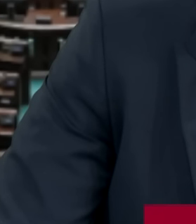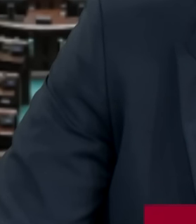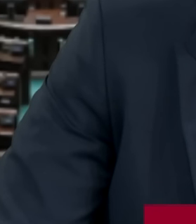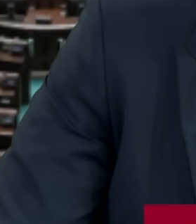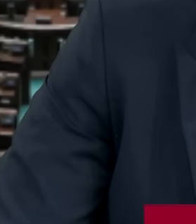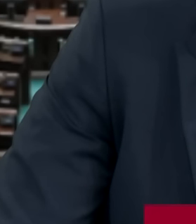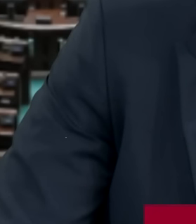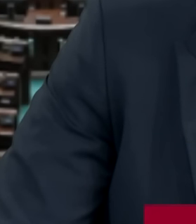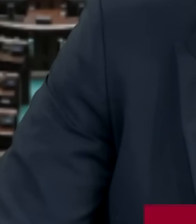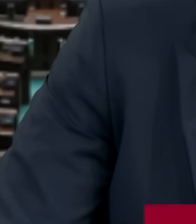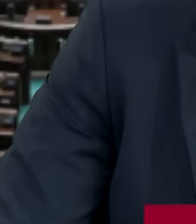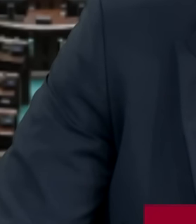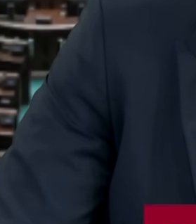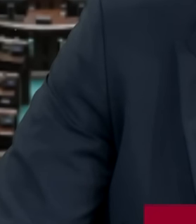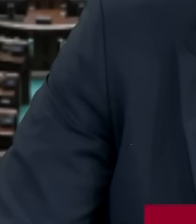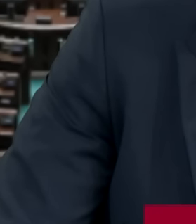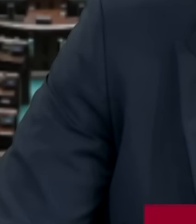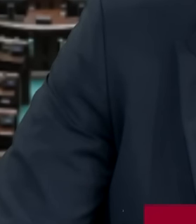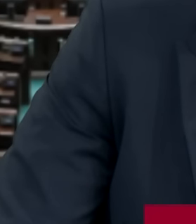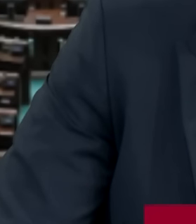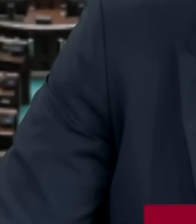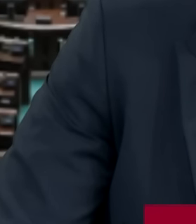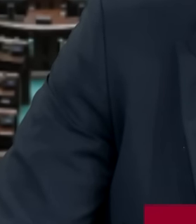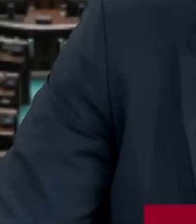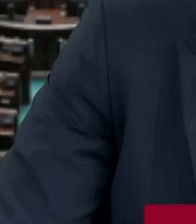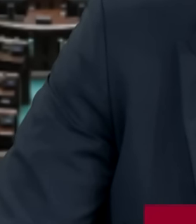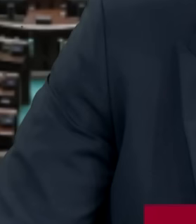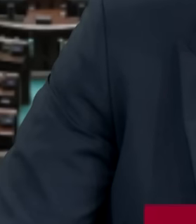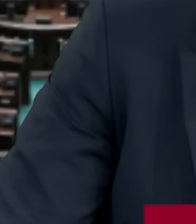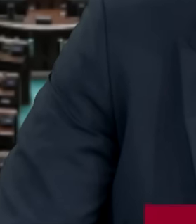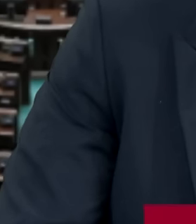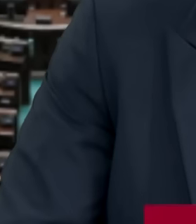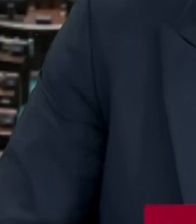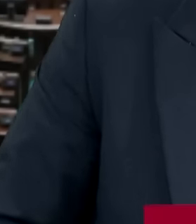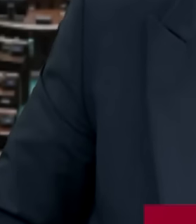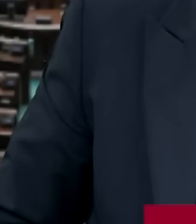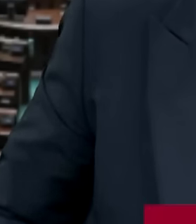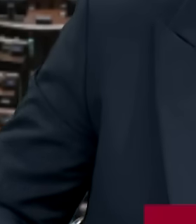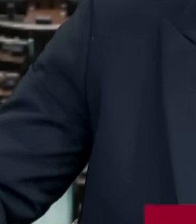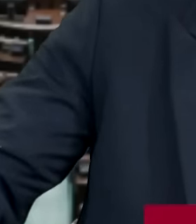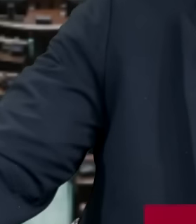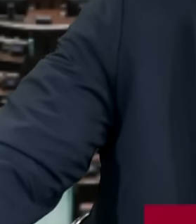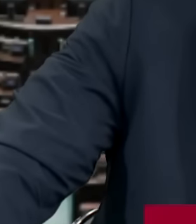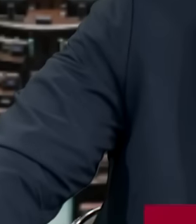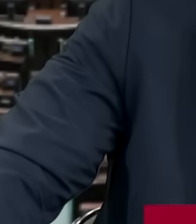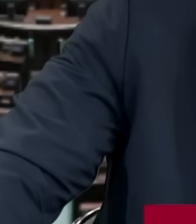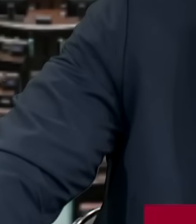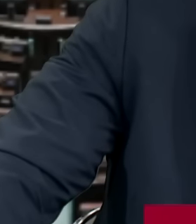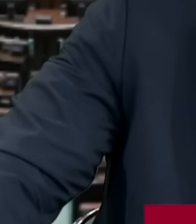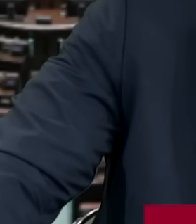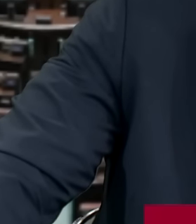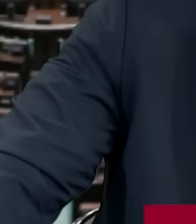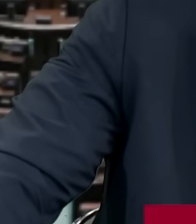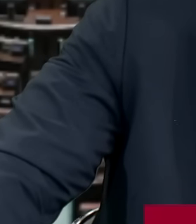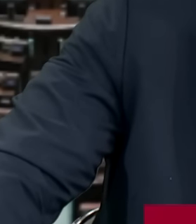Donald Tusk nie zdał testu wiarygodności. Otóż jeżeli zrealizował w pełni około 10% ze